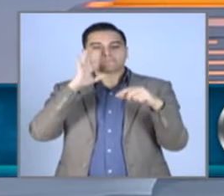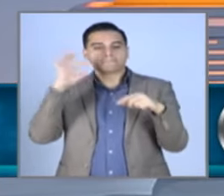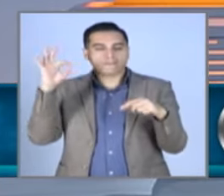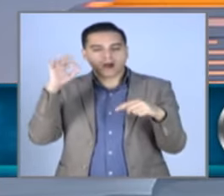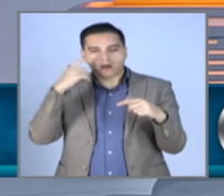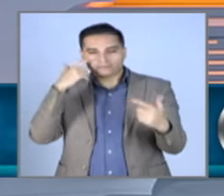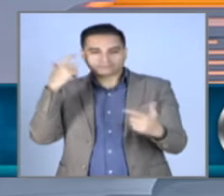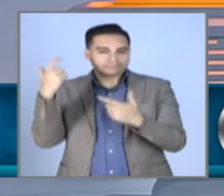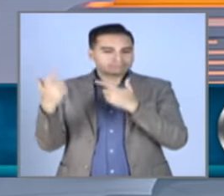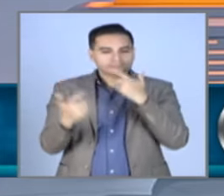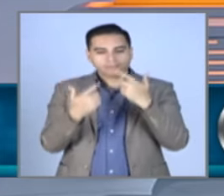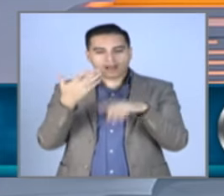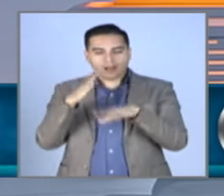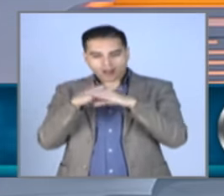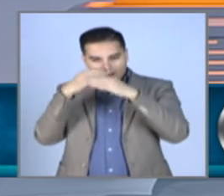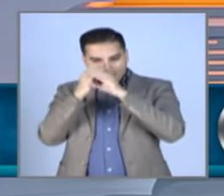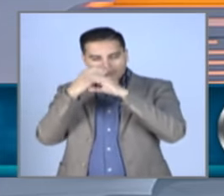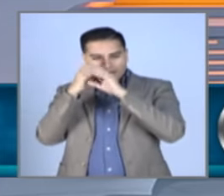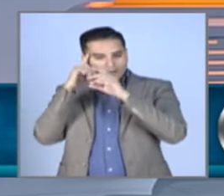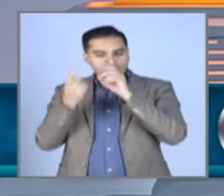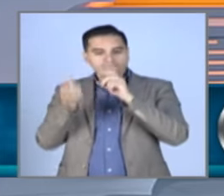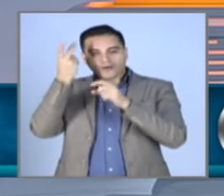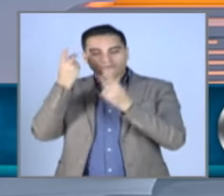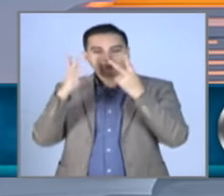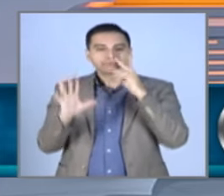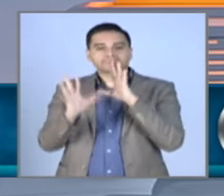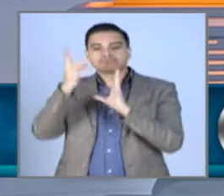وطورت كتير في صناعة التلسكوبات.